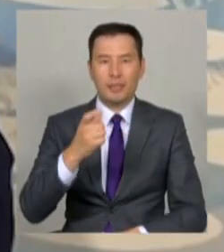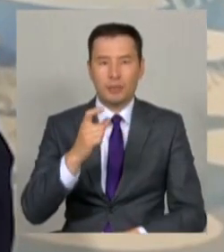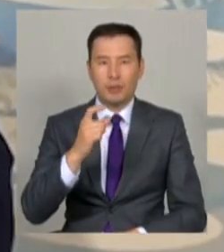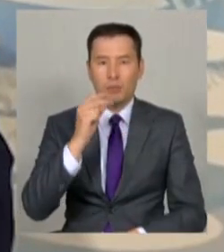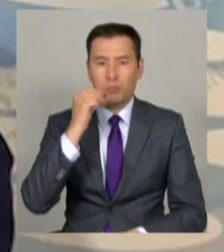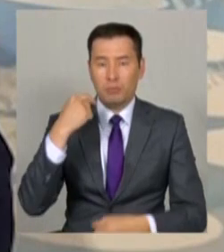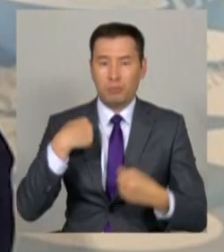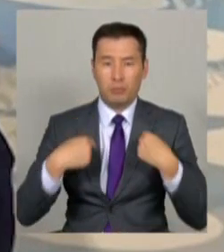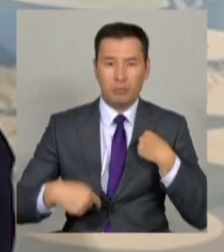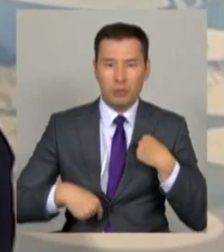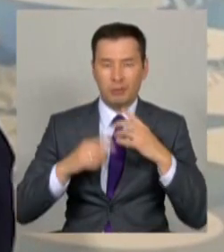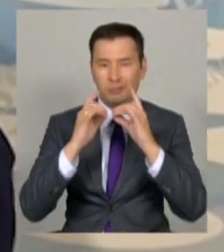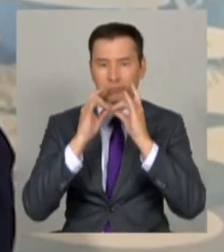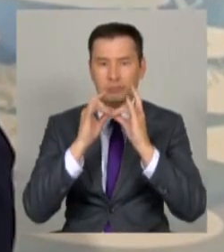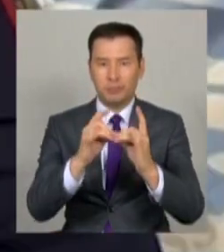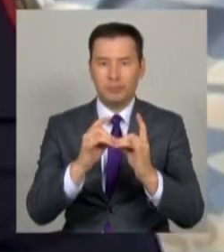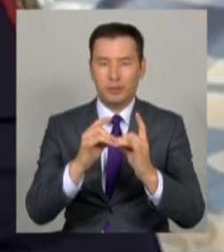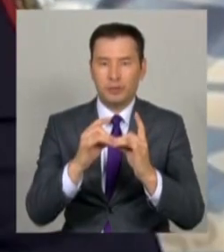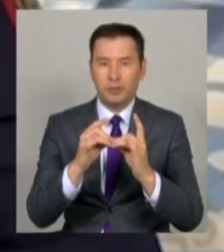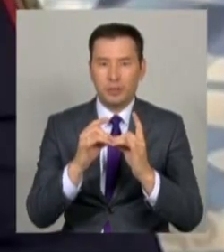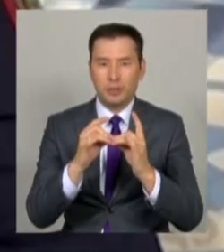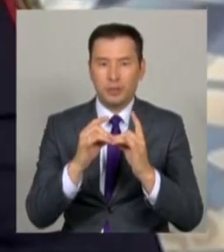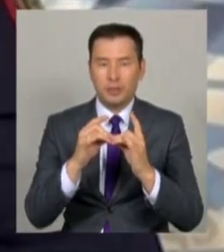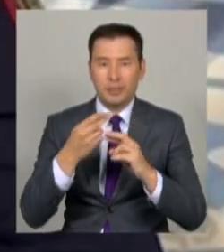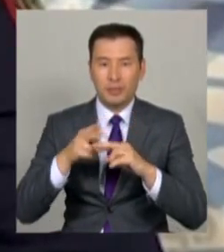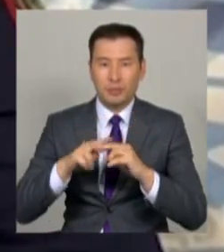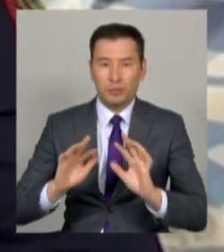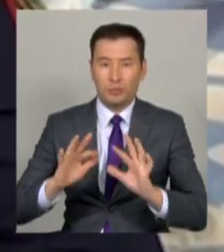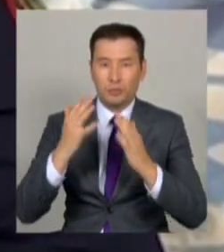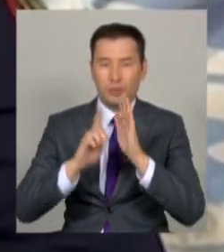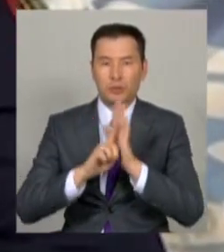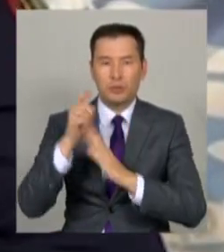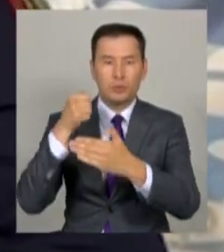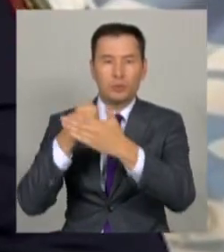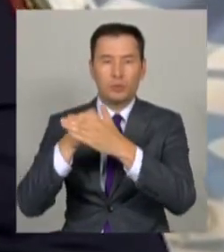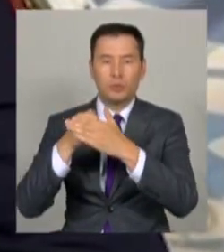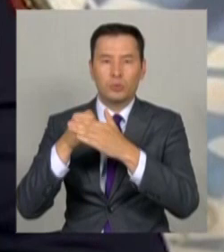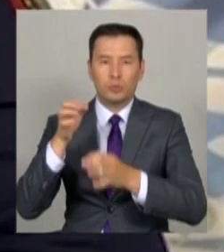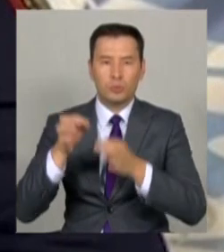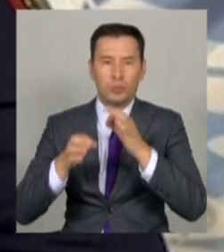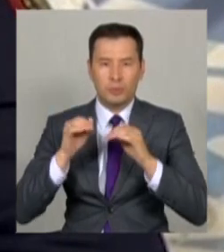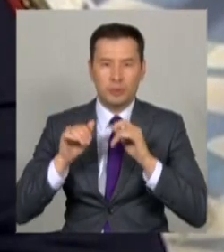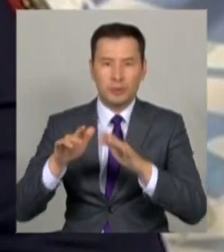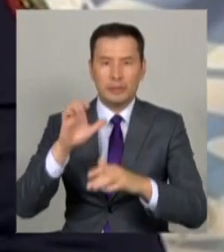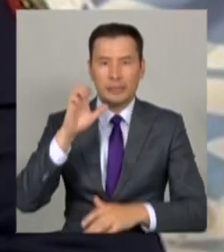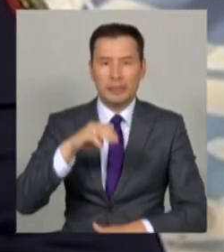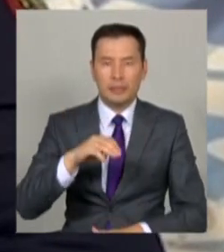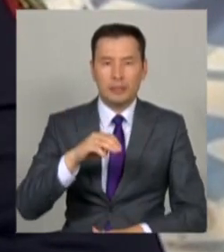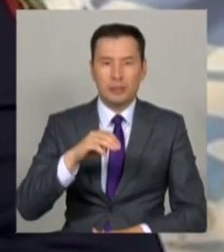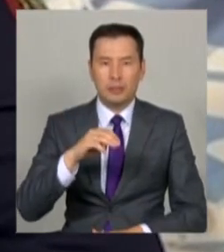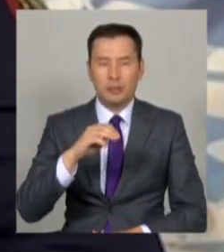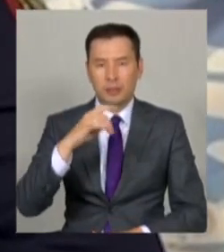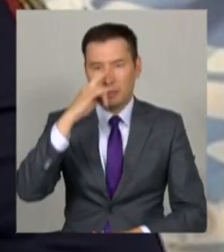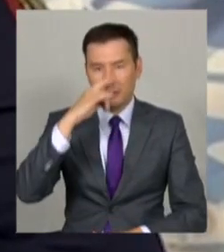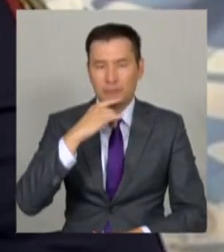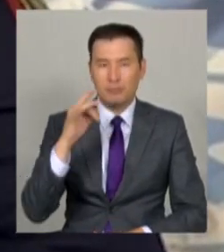огнестрельным ранением госпитализирован в больницу. По данному факту начато досудебное расследование по статьям Уголовного кодекса